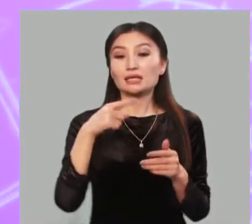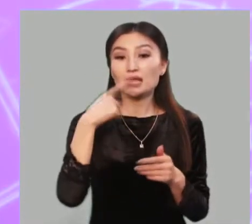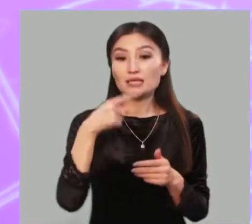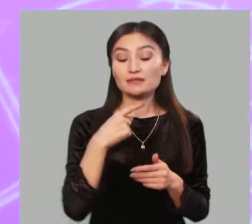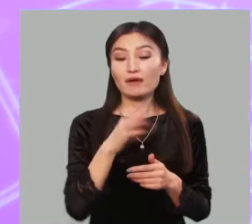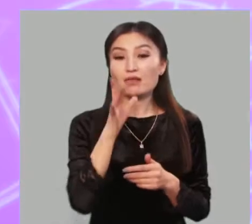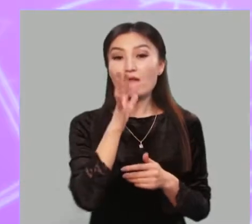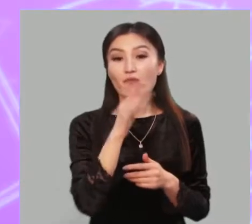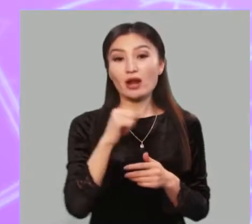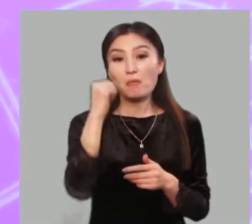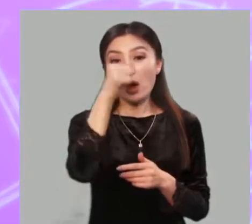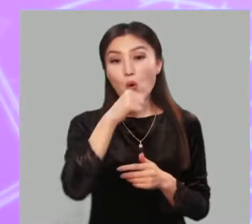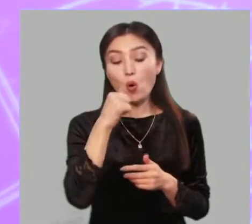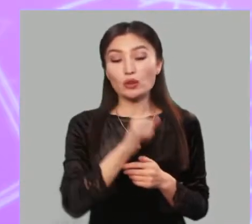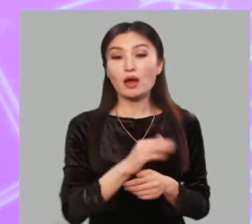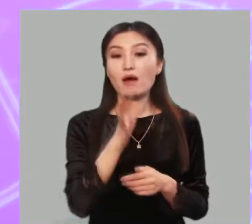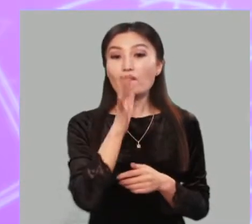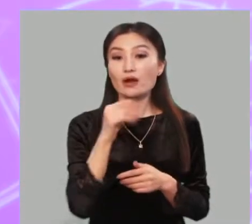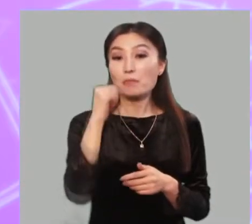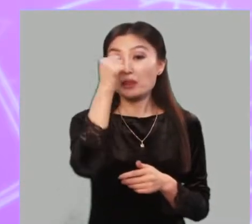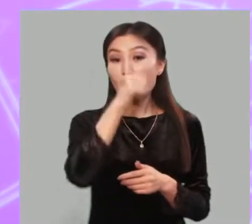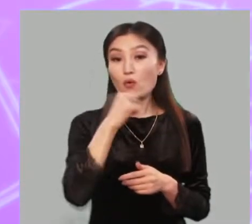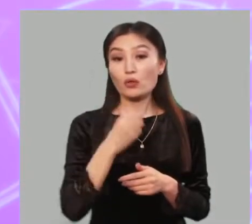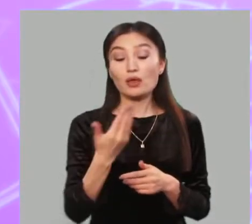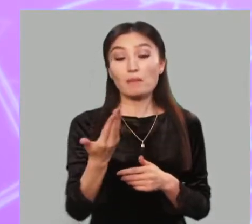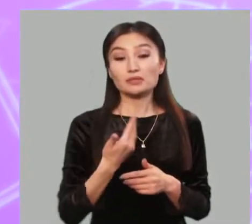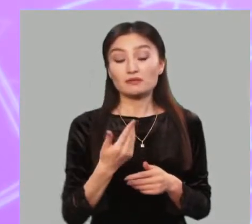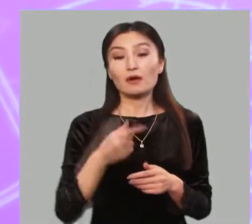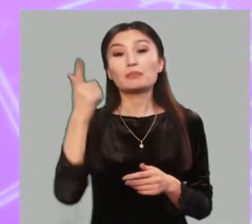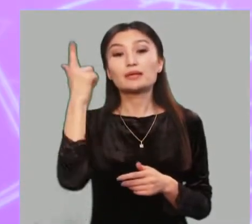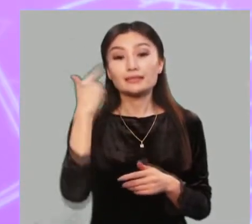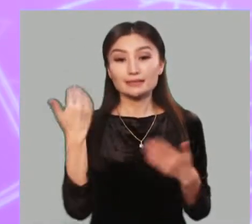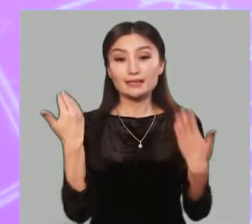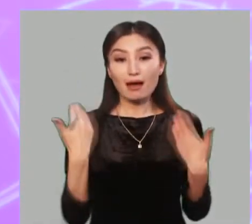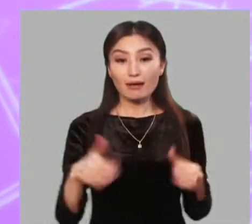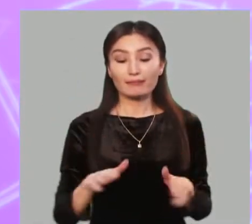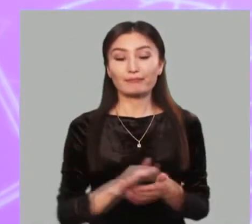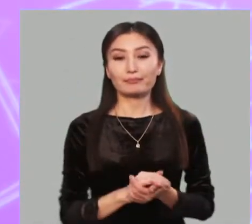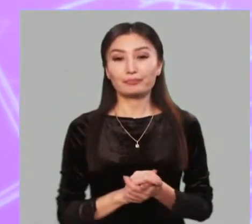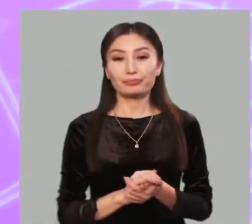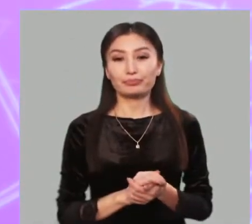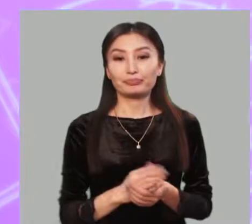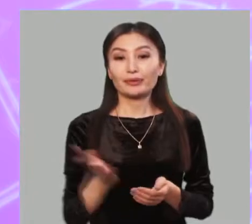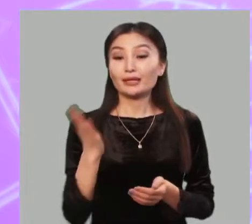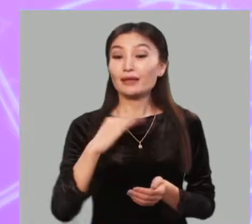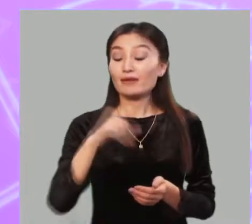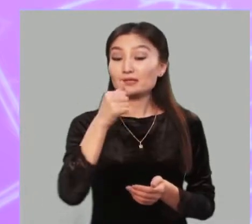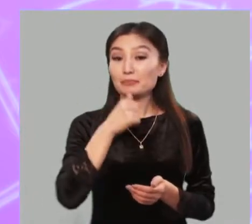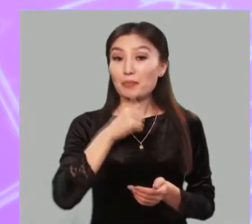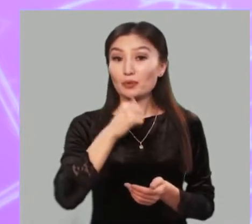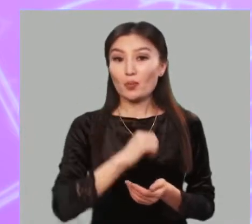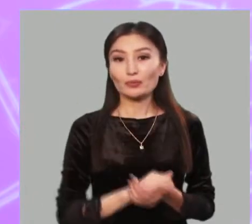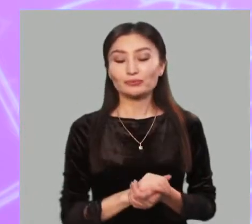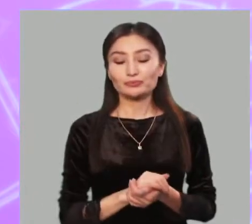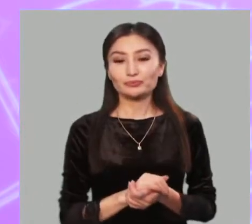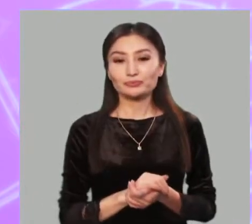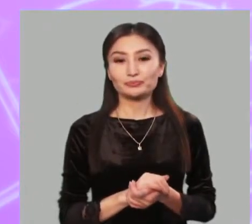года. Времена года мы с вами уже знаем. Давайте попробуем.